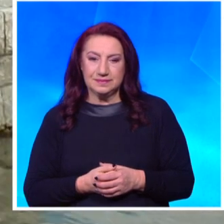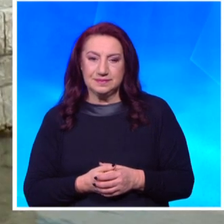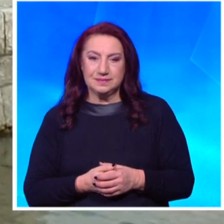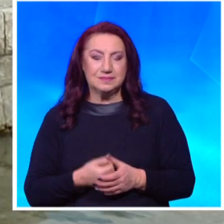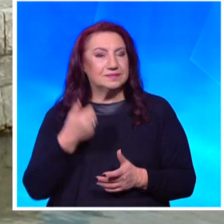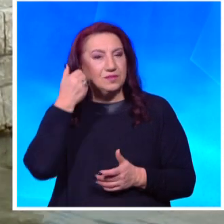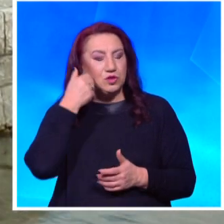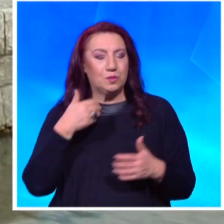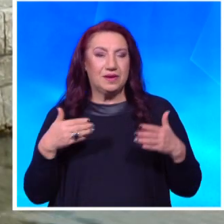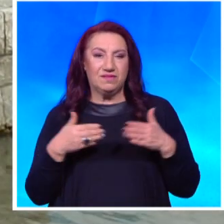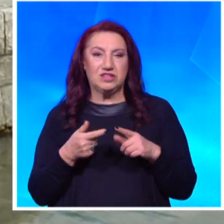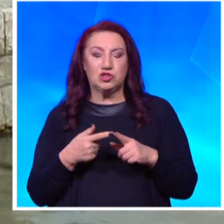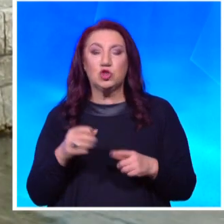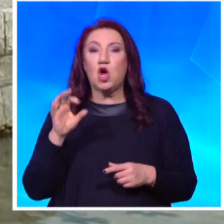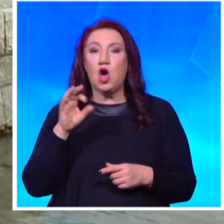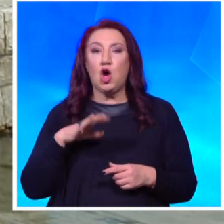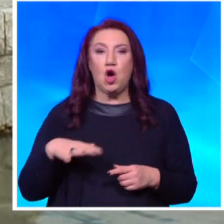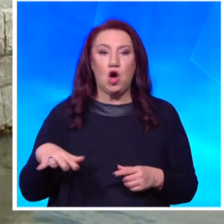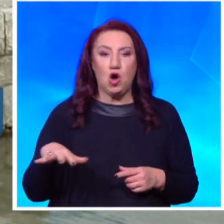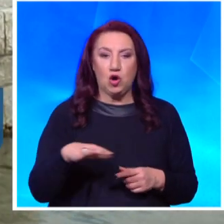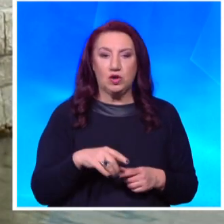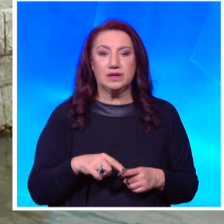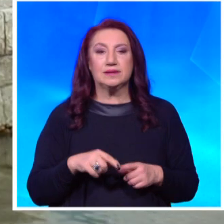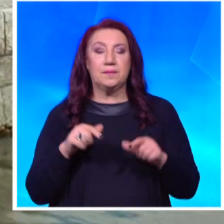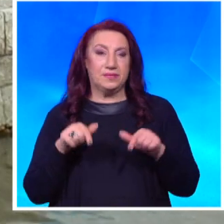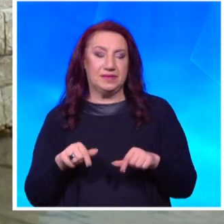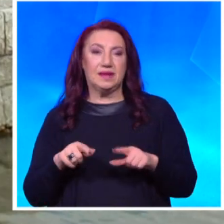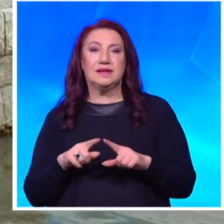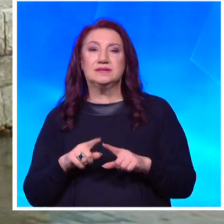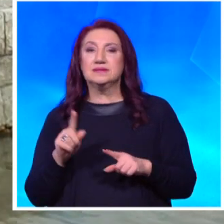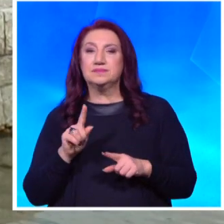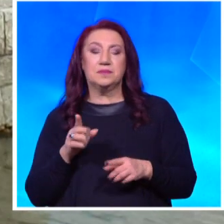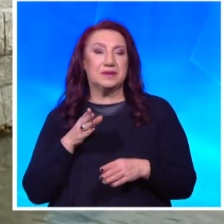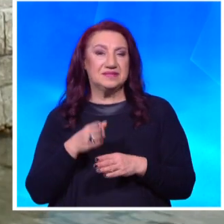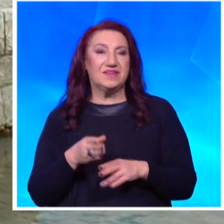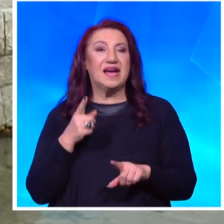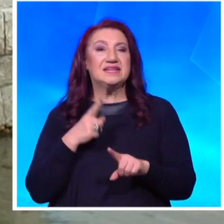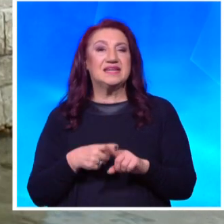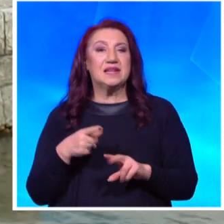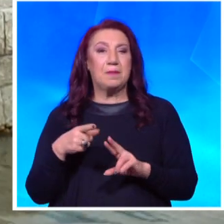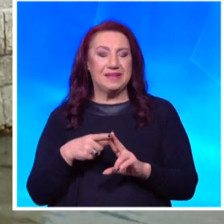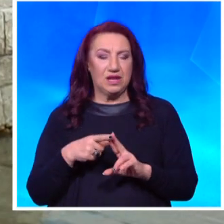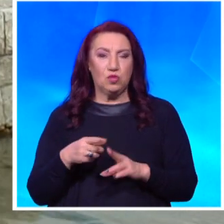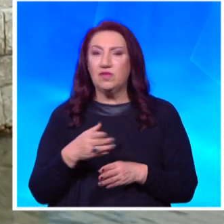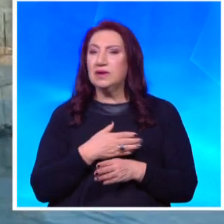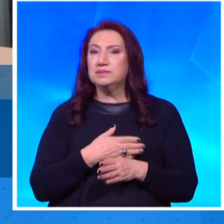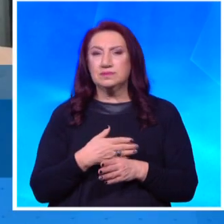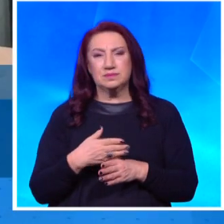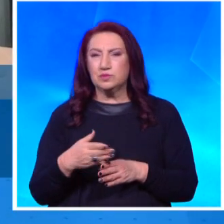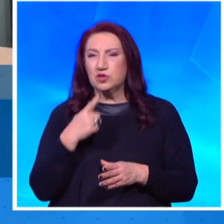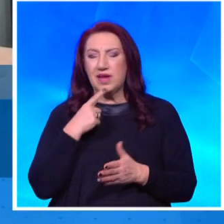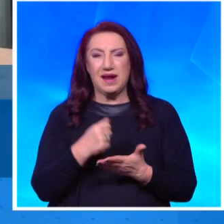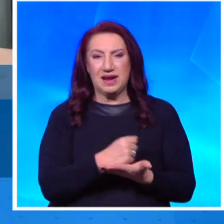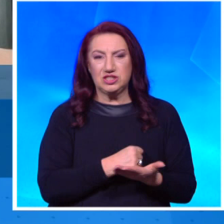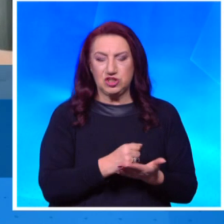Добро вечер от Охрид. Без присъствие на Християн Пендиков заради лечение. Продължи делото за нападението му заради това,